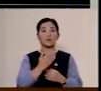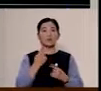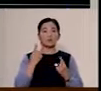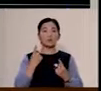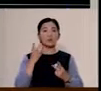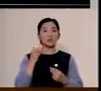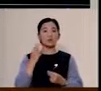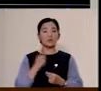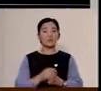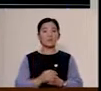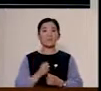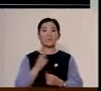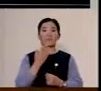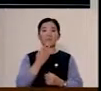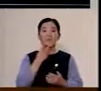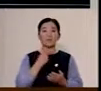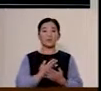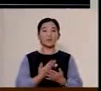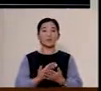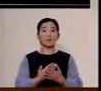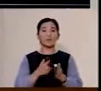числом. Как вы видите на примере,